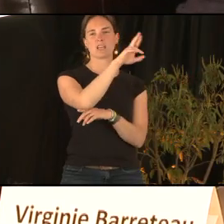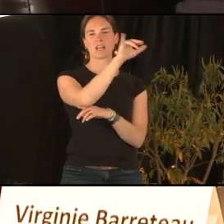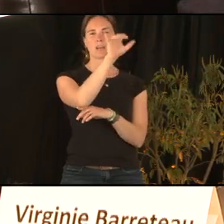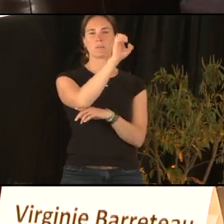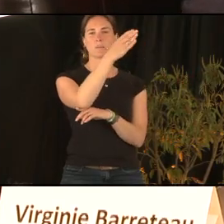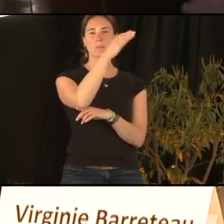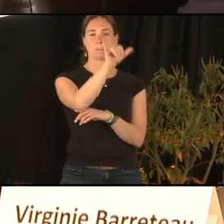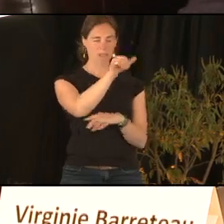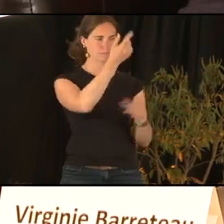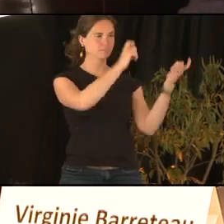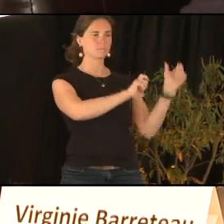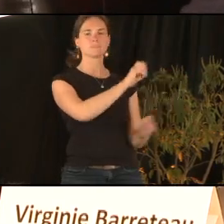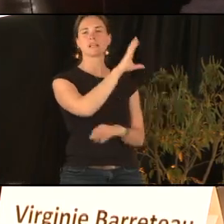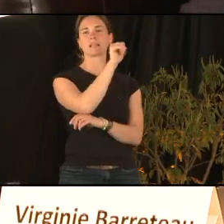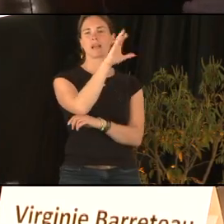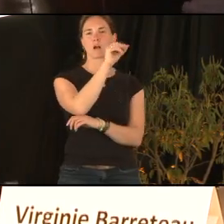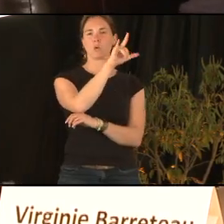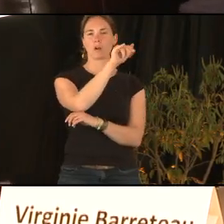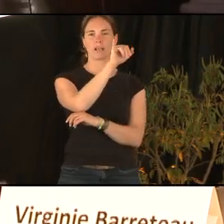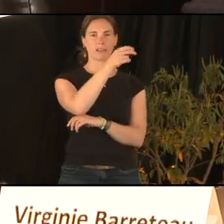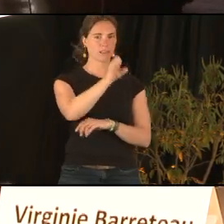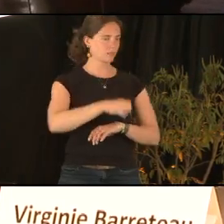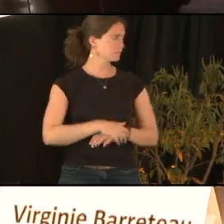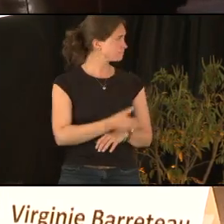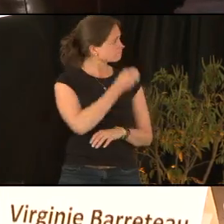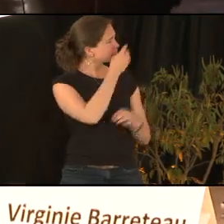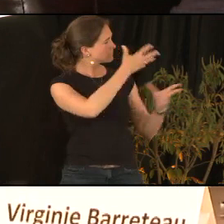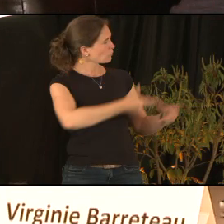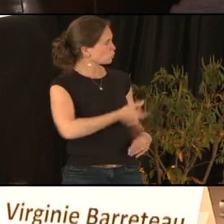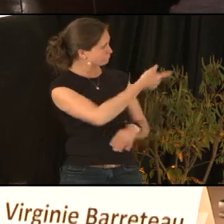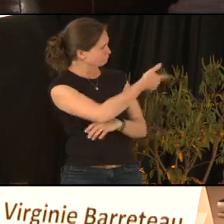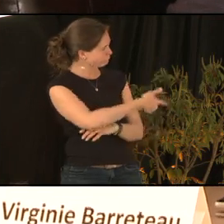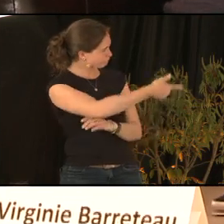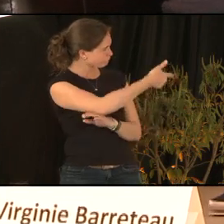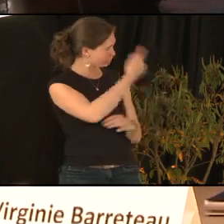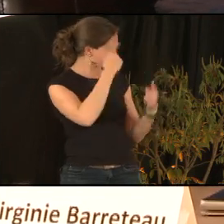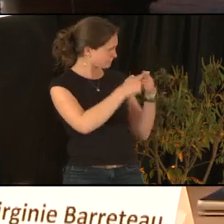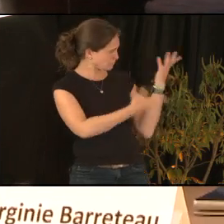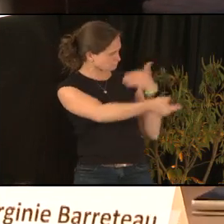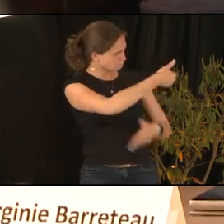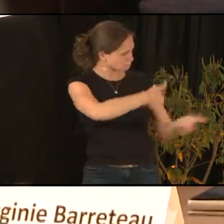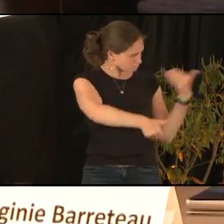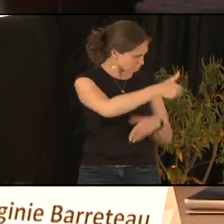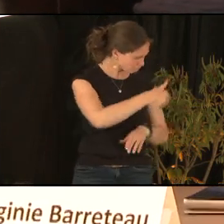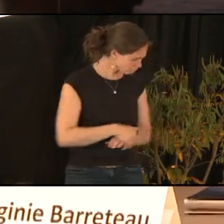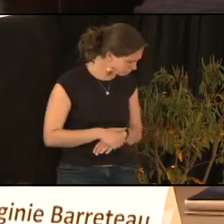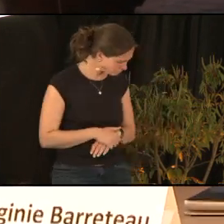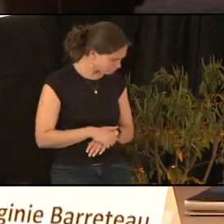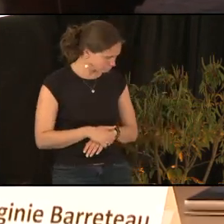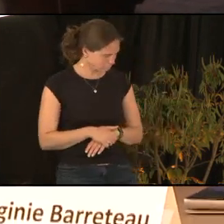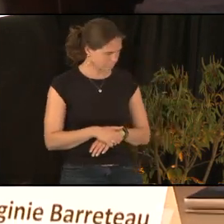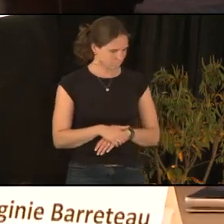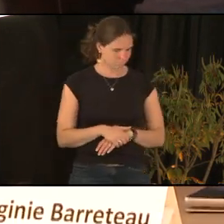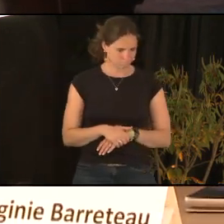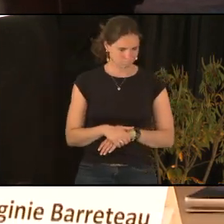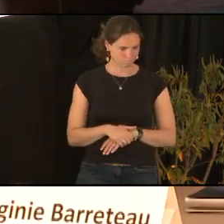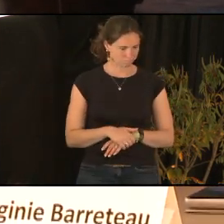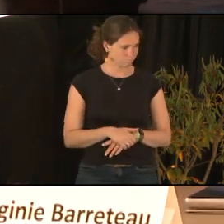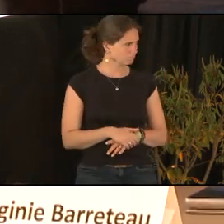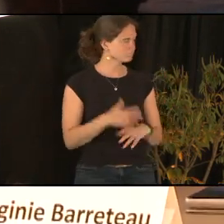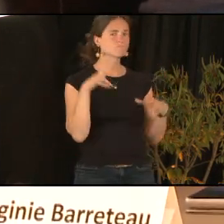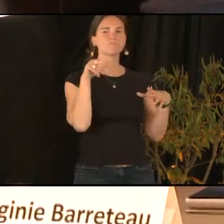et Caroline Hino. Bienvenue à tous les trois pour cette table ronde. Je vous